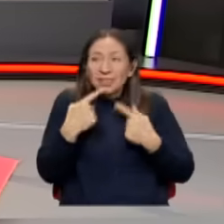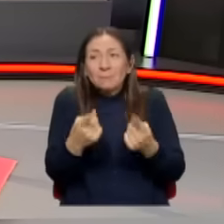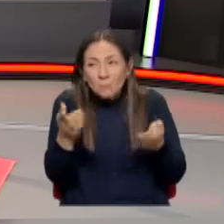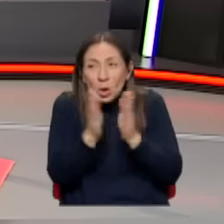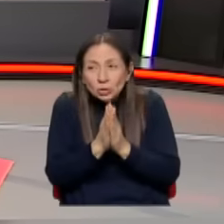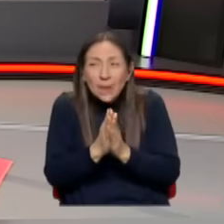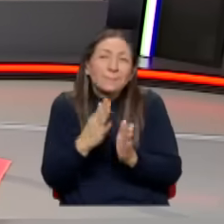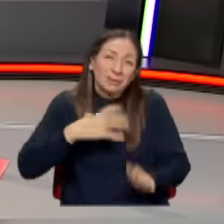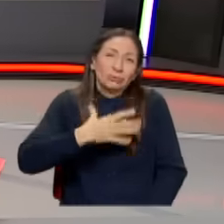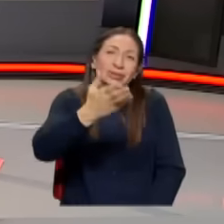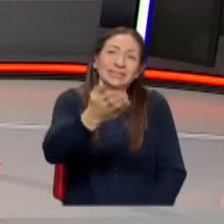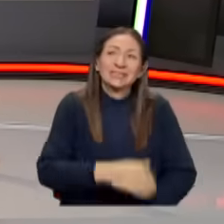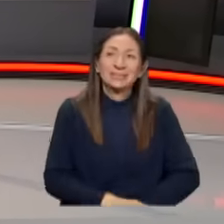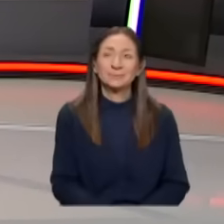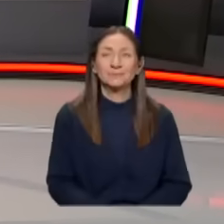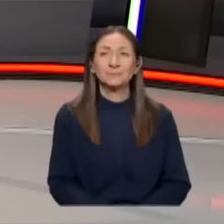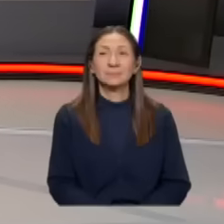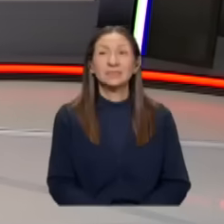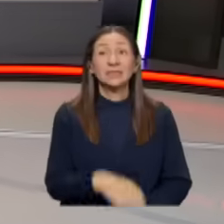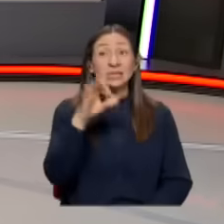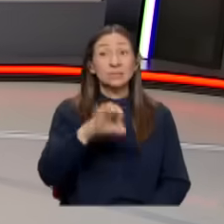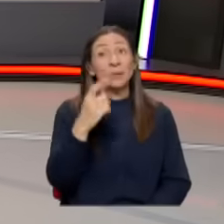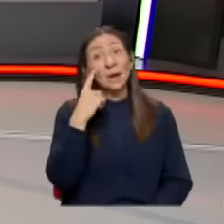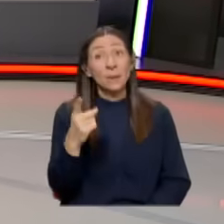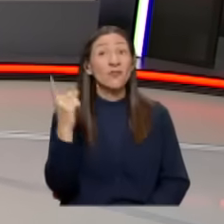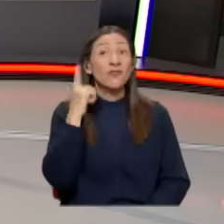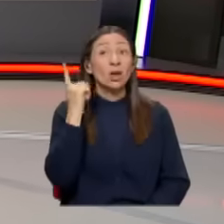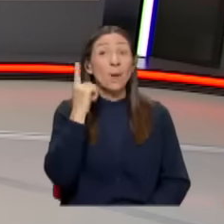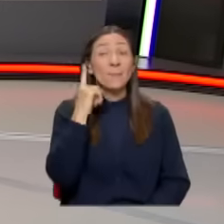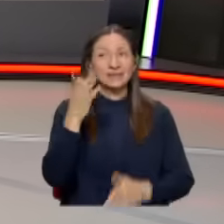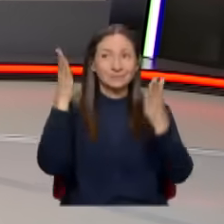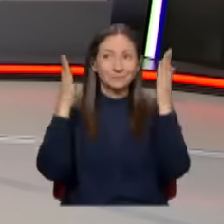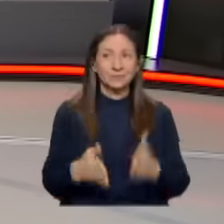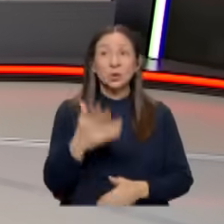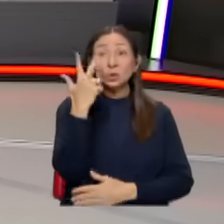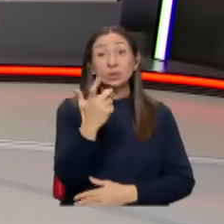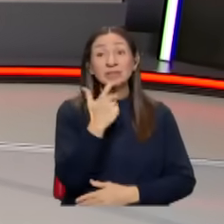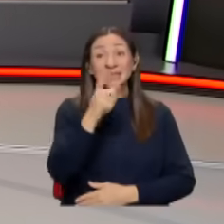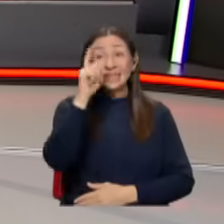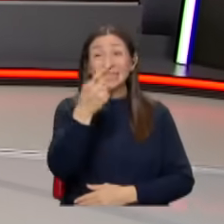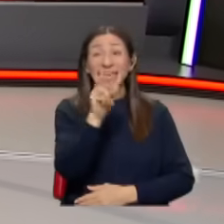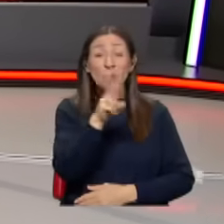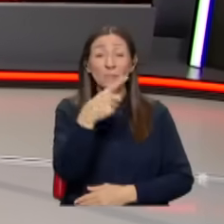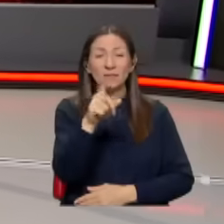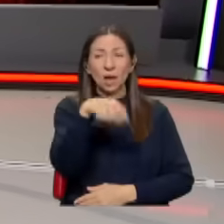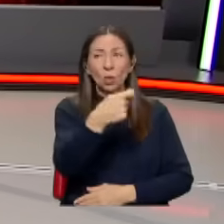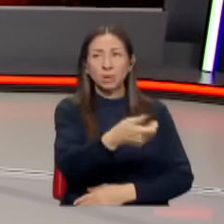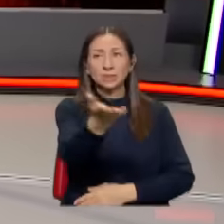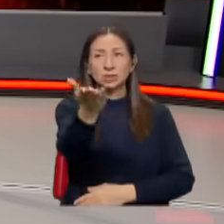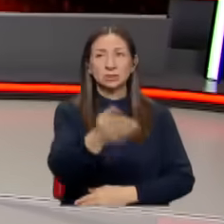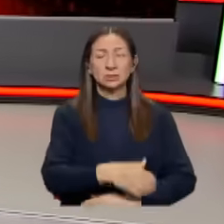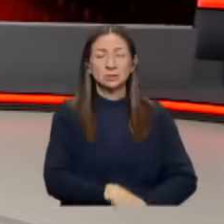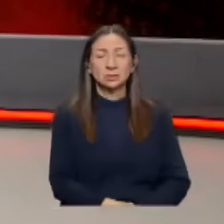bari. Patron sizsiniz. Şimdi gelelim fenomen zımbırtılarına. 3 yılda sadece 20 bin lira vergi